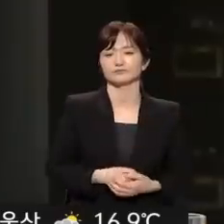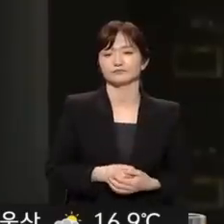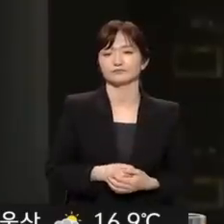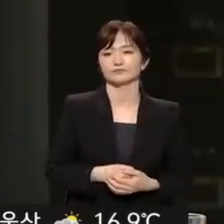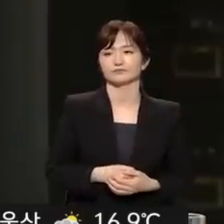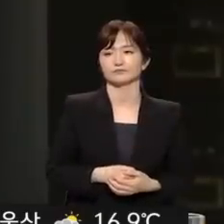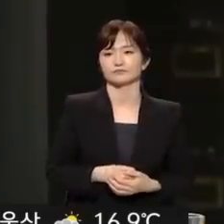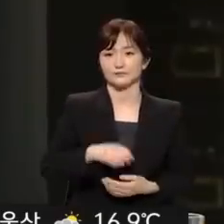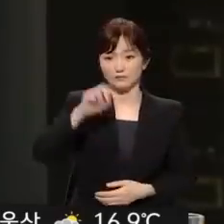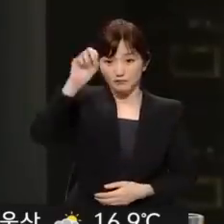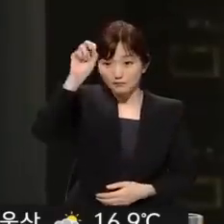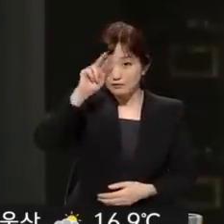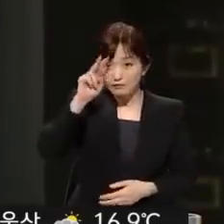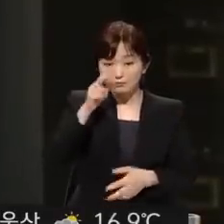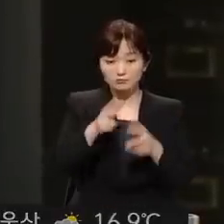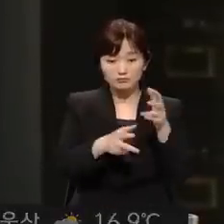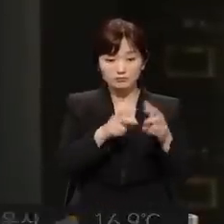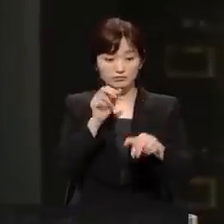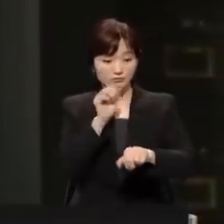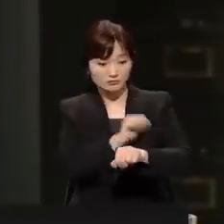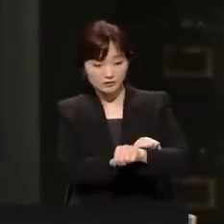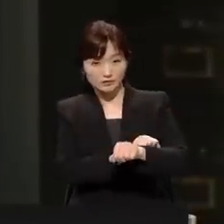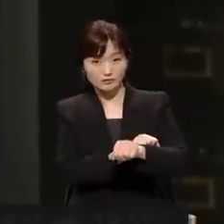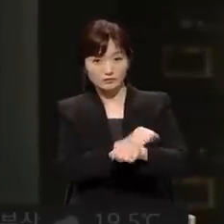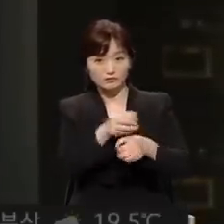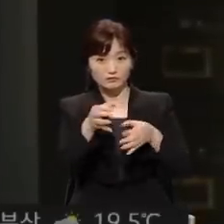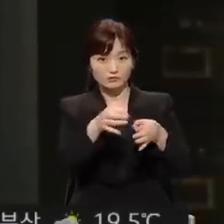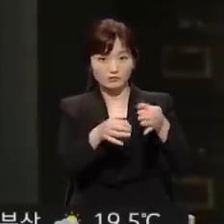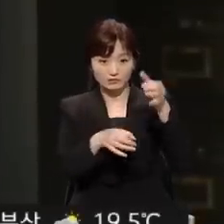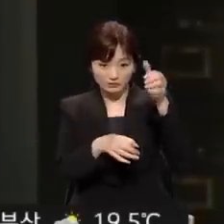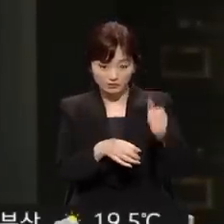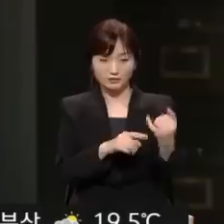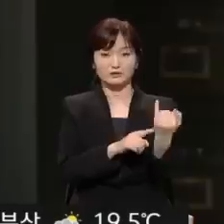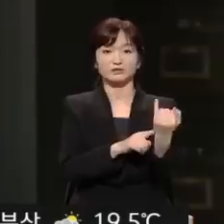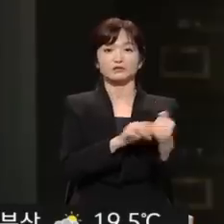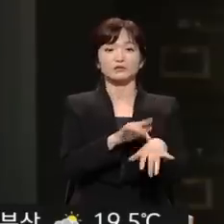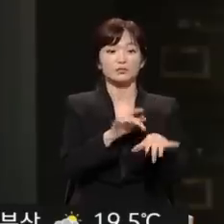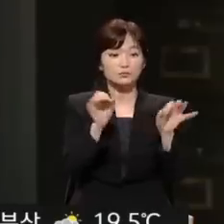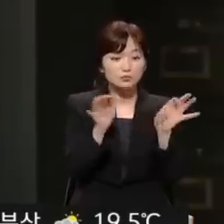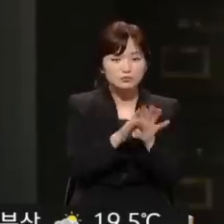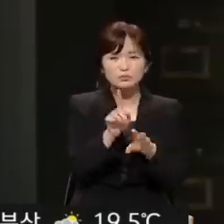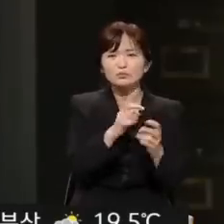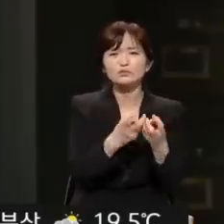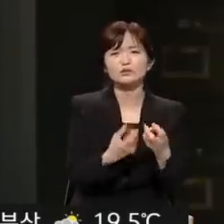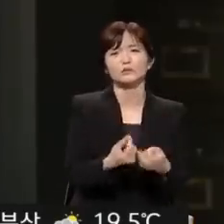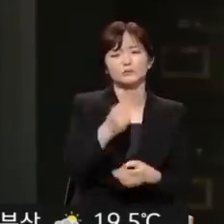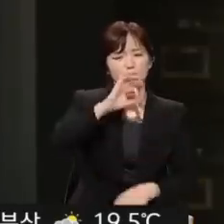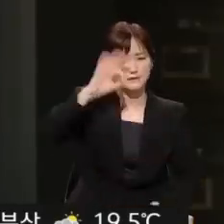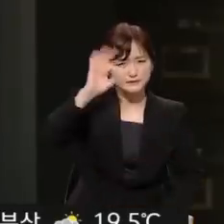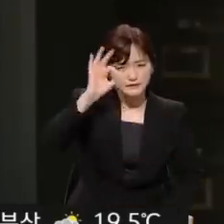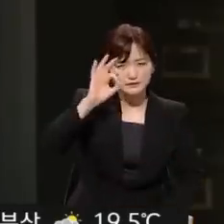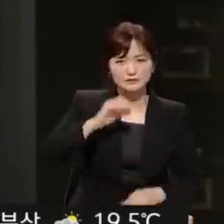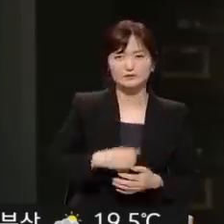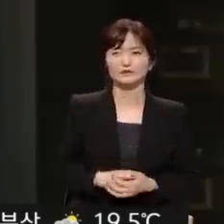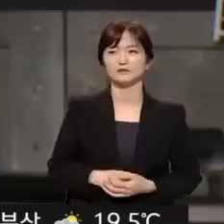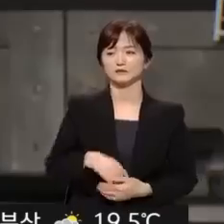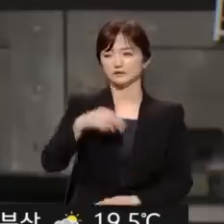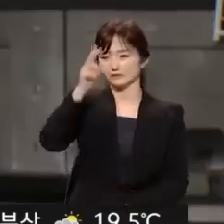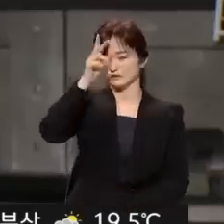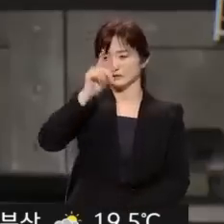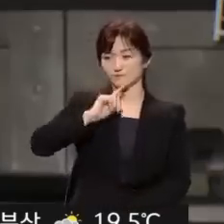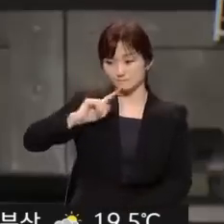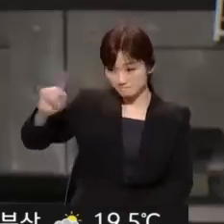이 갑자기 사업 잘하고 있던 사장님이 실종이 된 건데 빨리 좀 어떻게 찾아야죠. 자, 경찰이